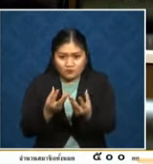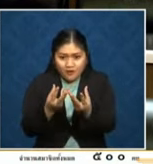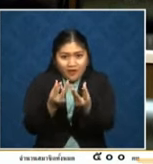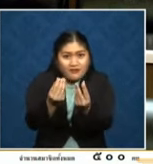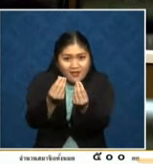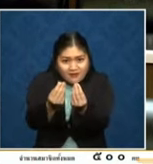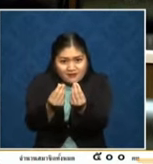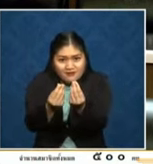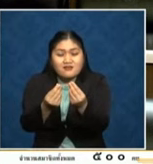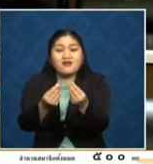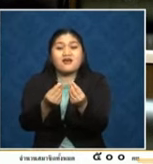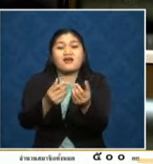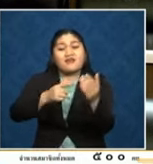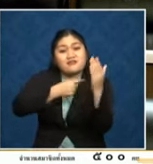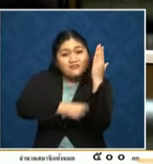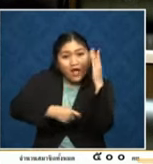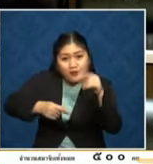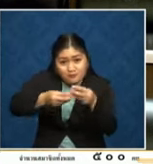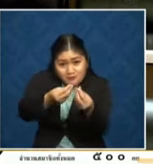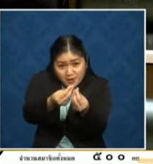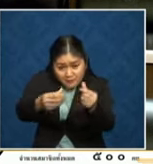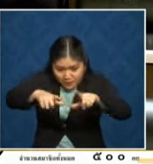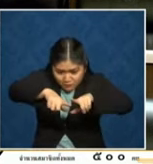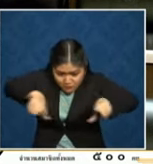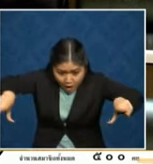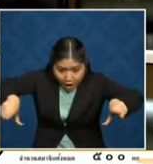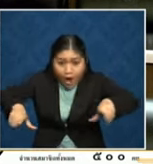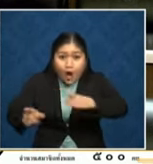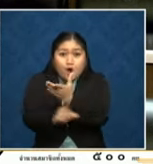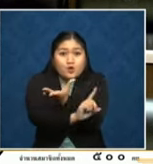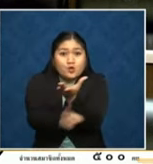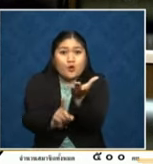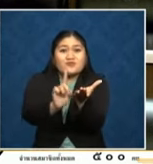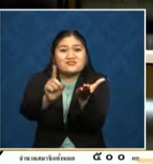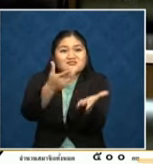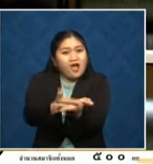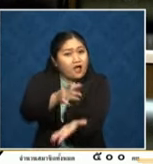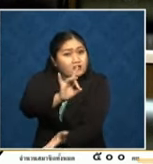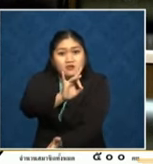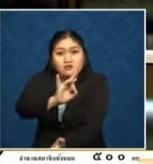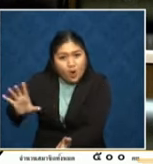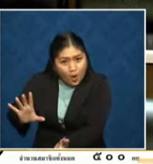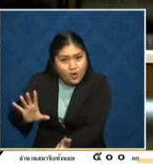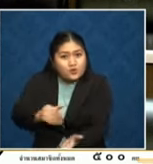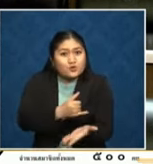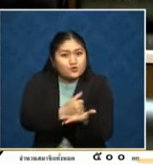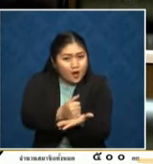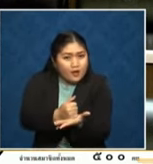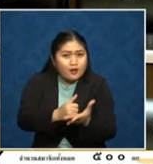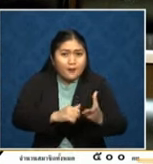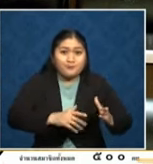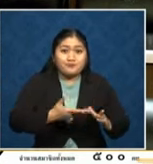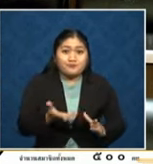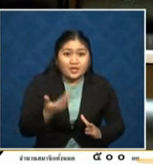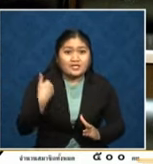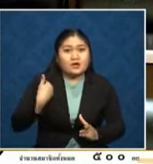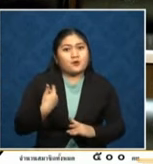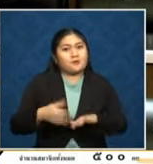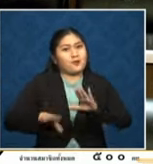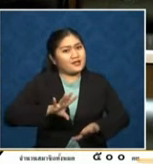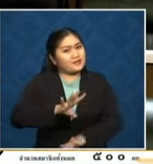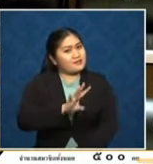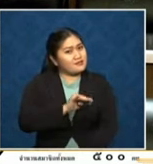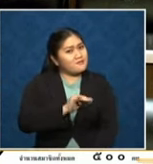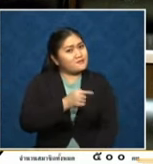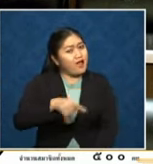ขยางแผ่นลมควันกิโลละ100บาทยางก้อนถ้วยพักค้างคืนจะอยู่ที่40-50บ